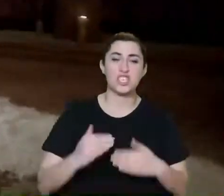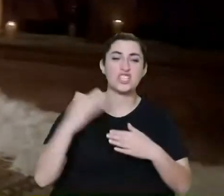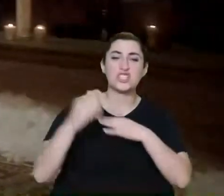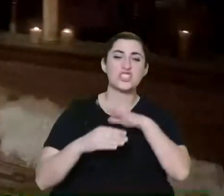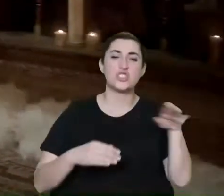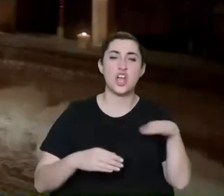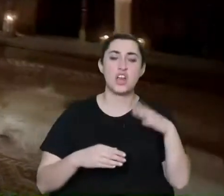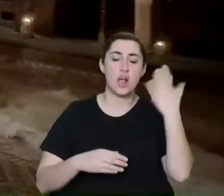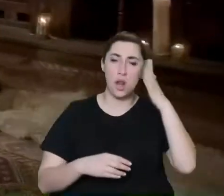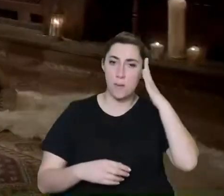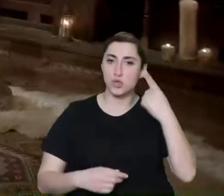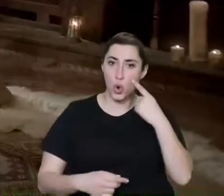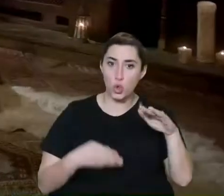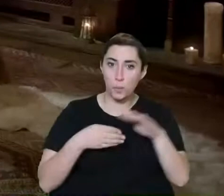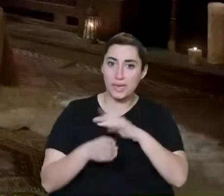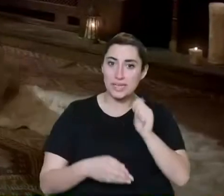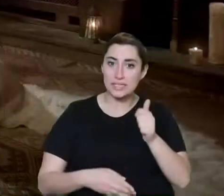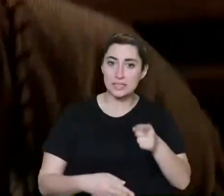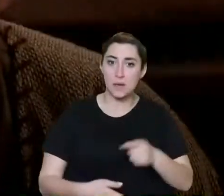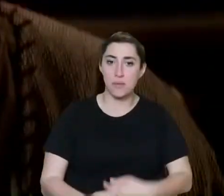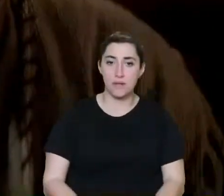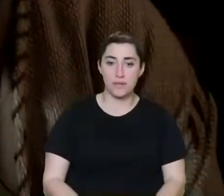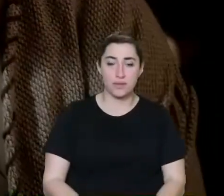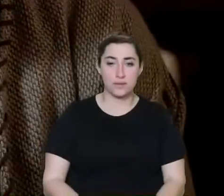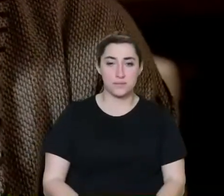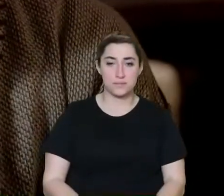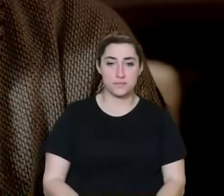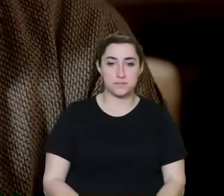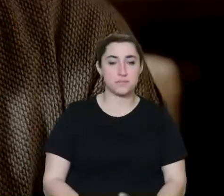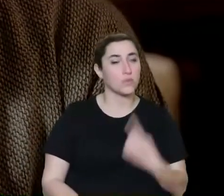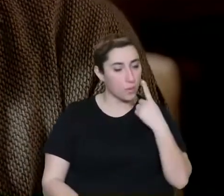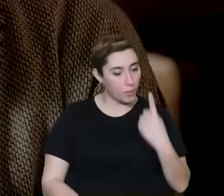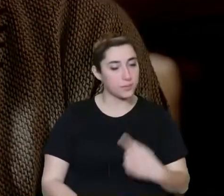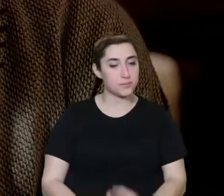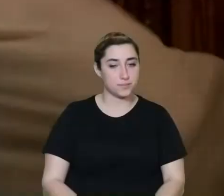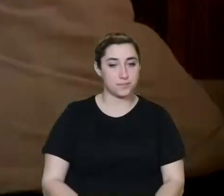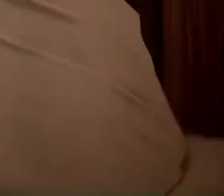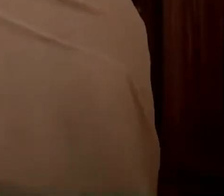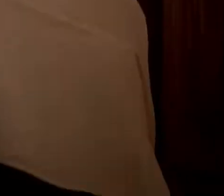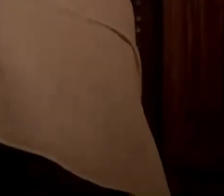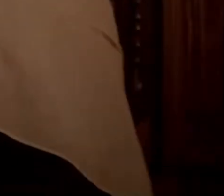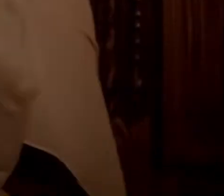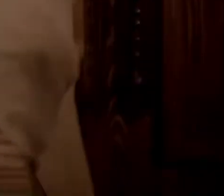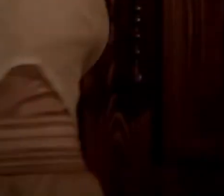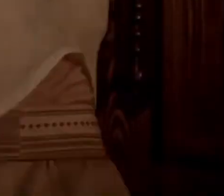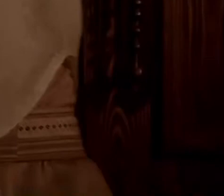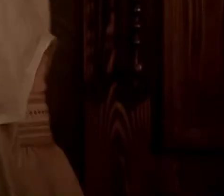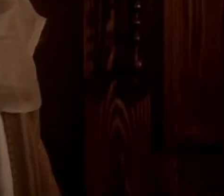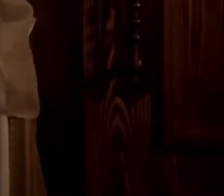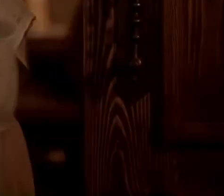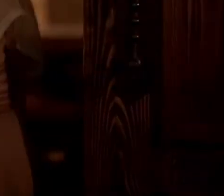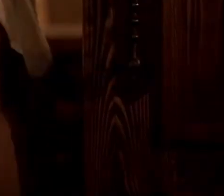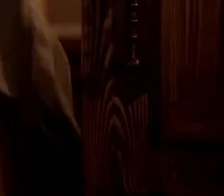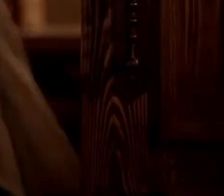Dışarıda Karabaş'ı gördün mü girerken? Şeyhin yanına oturdu. Gördüm. Hanım ana ile Kira